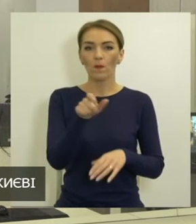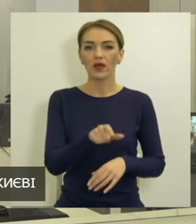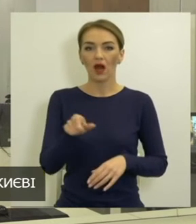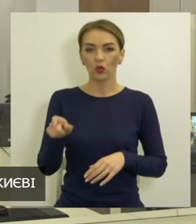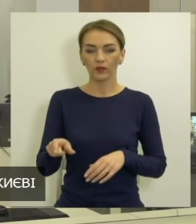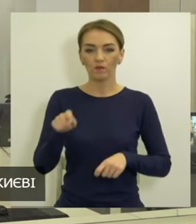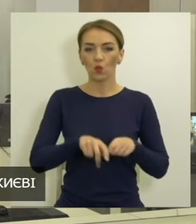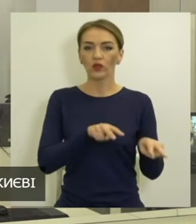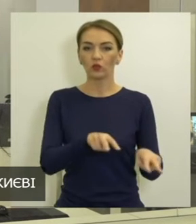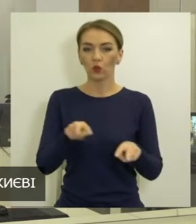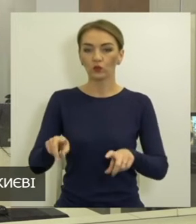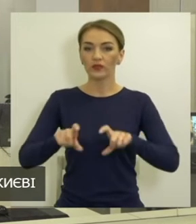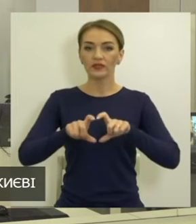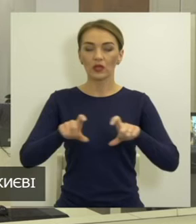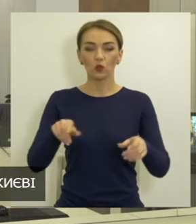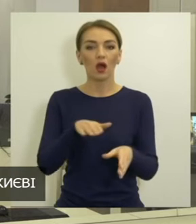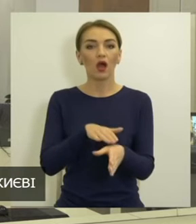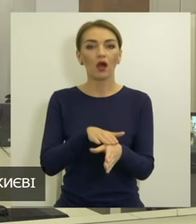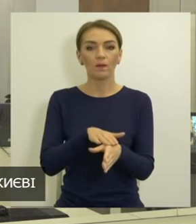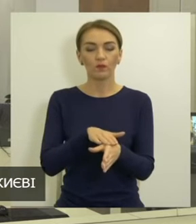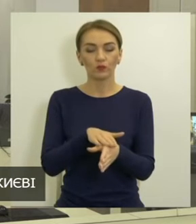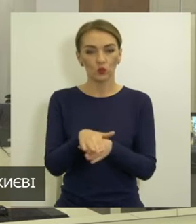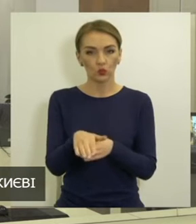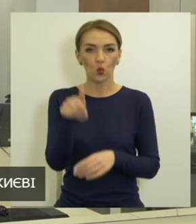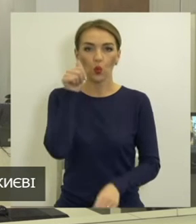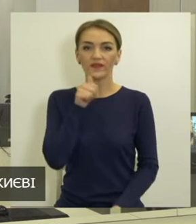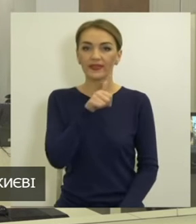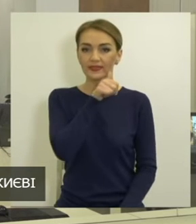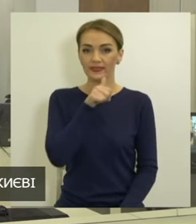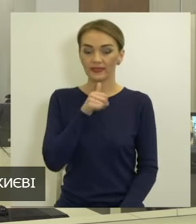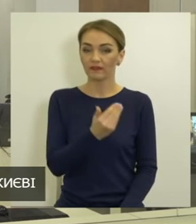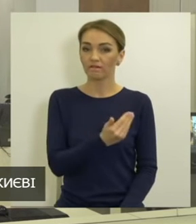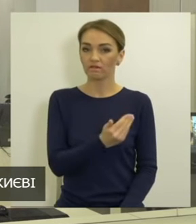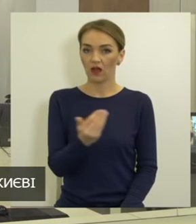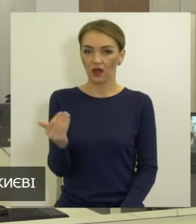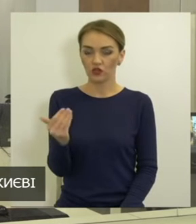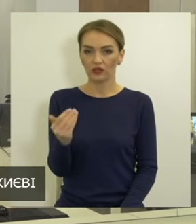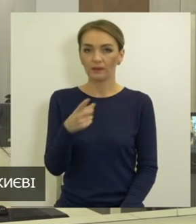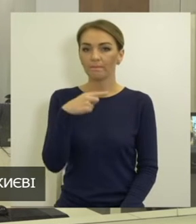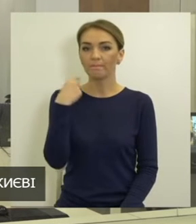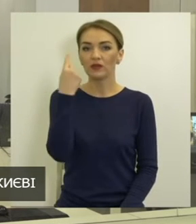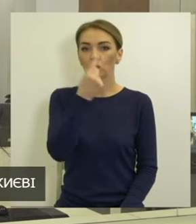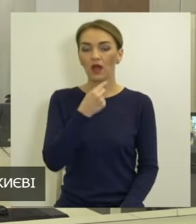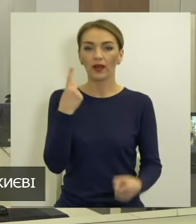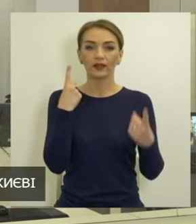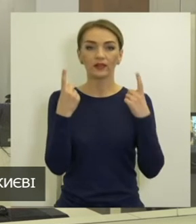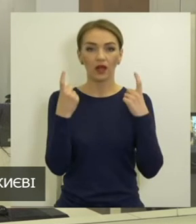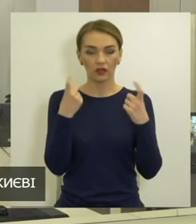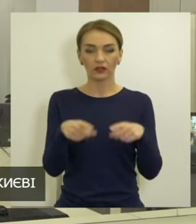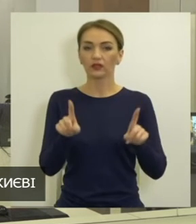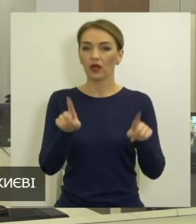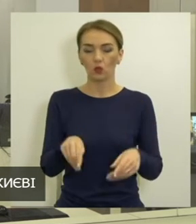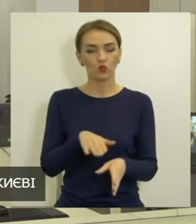центру абсолютно конфіденційні. Ваші персональні дані